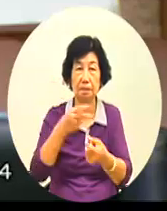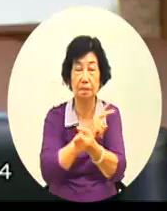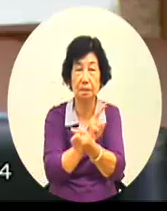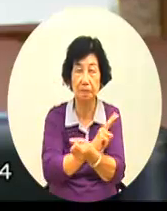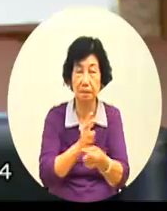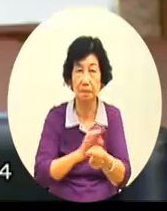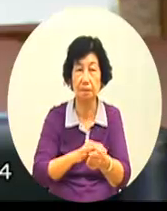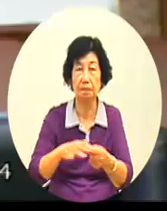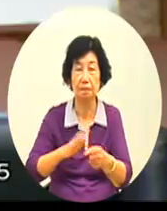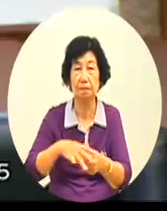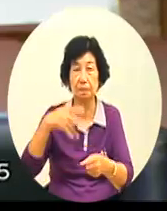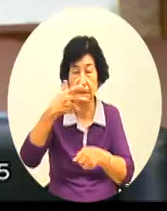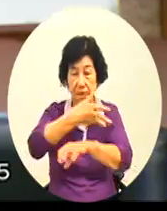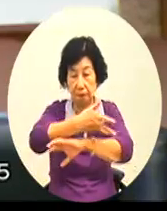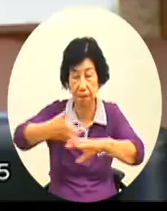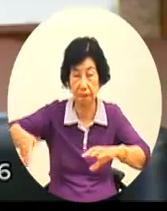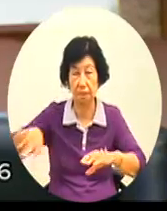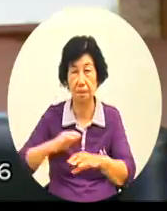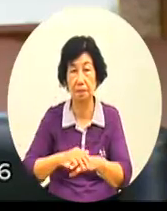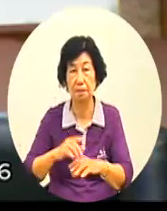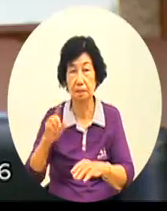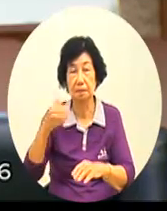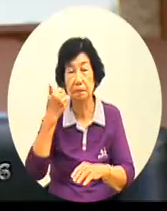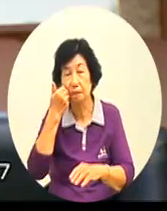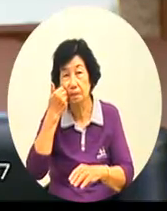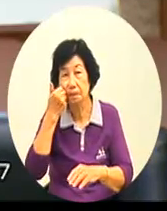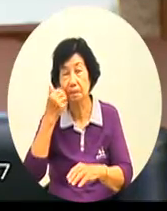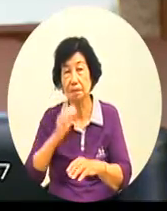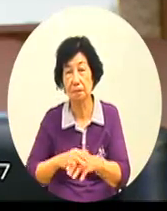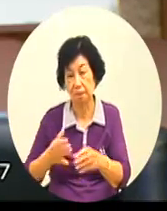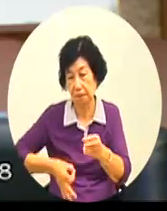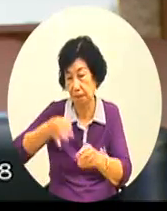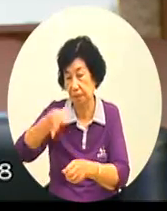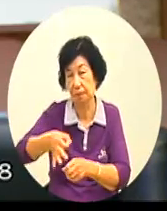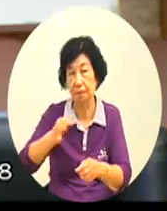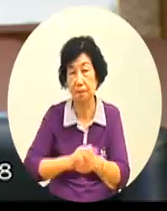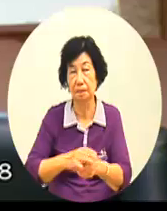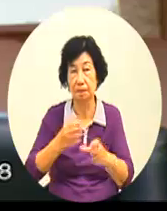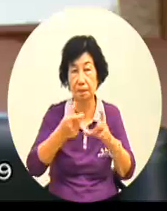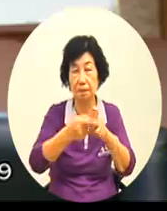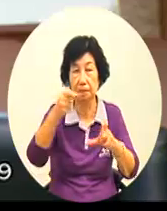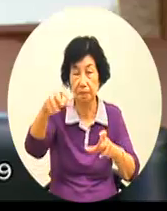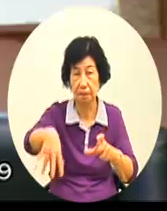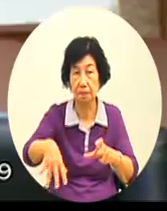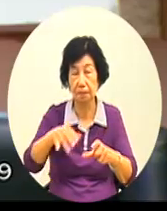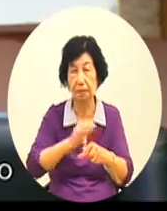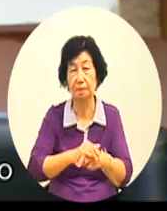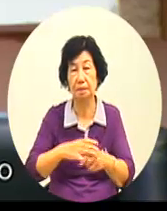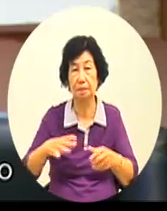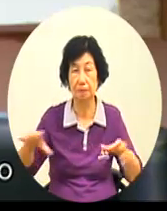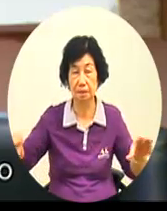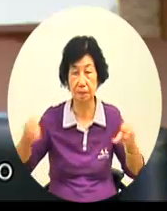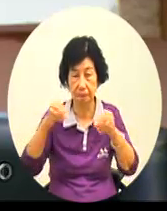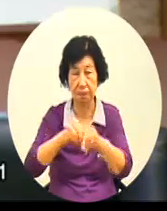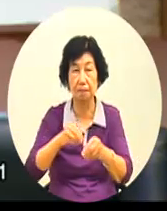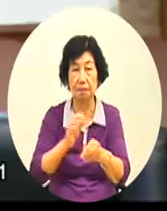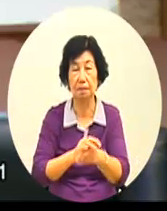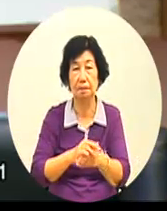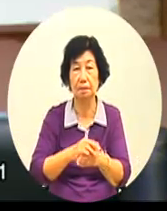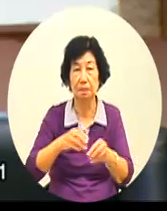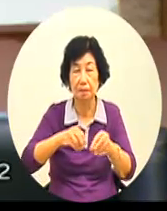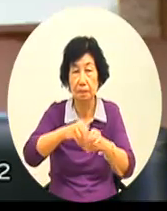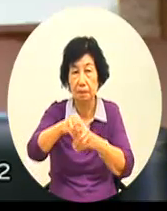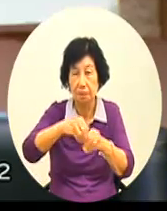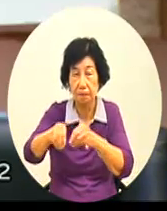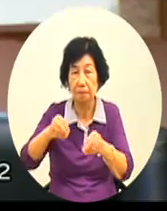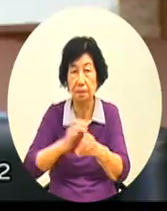水是哪一个单位支付的？是从区公所的统筹款来支付他们的薪